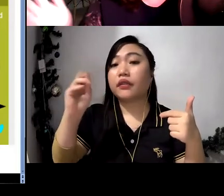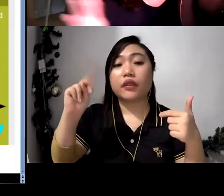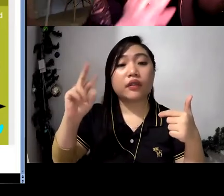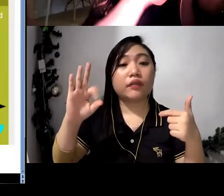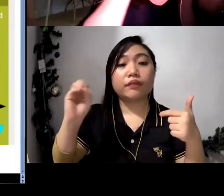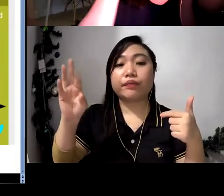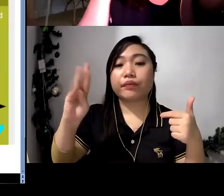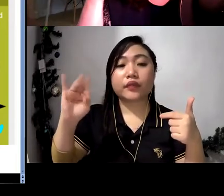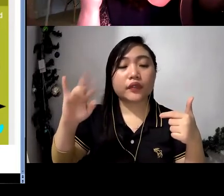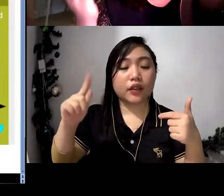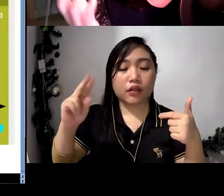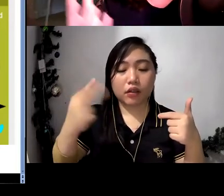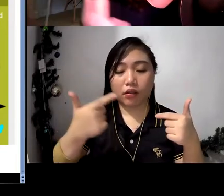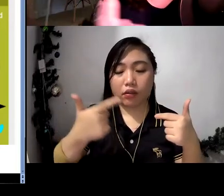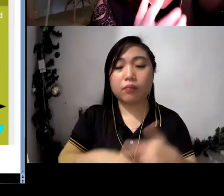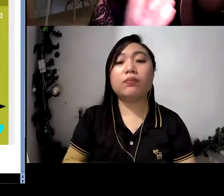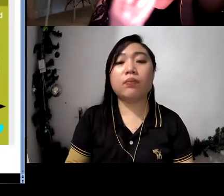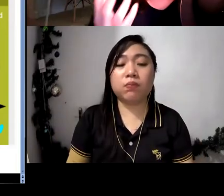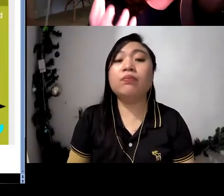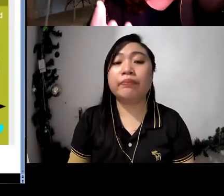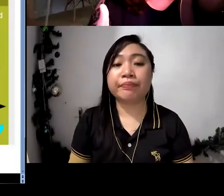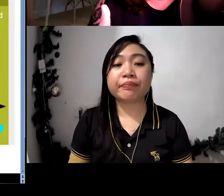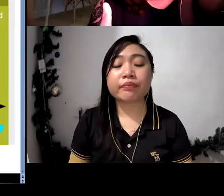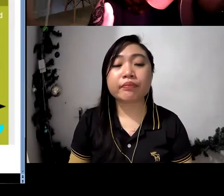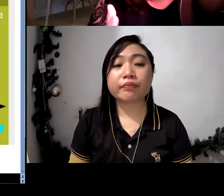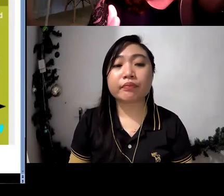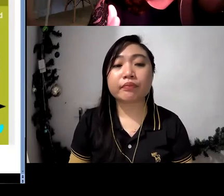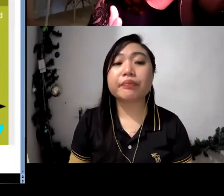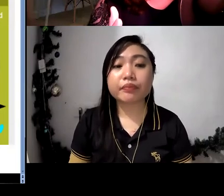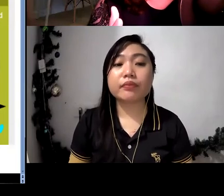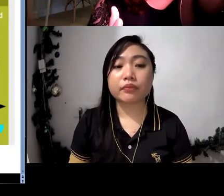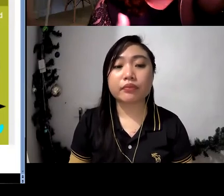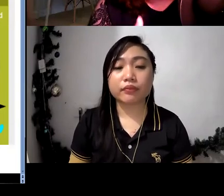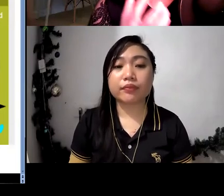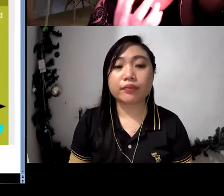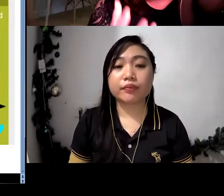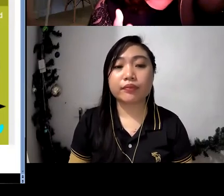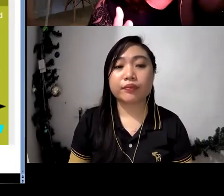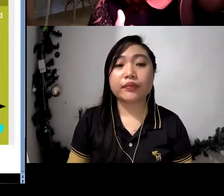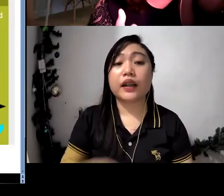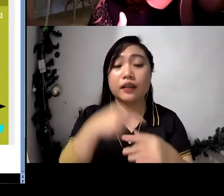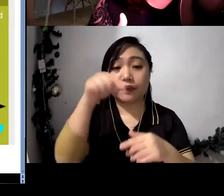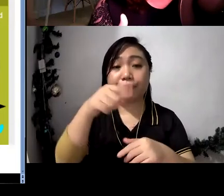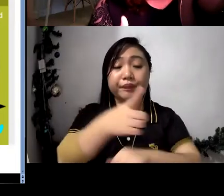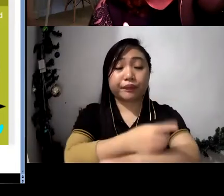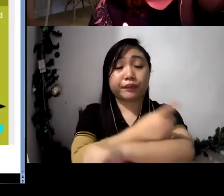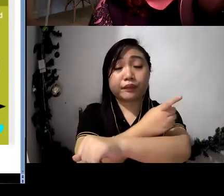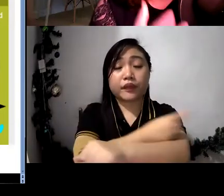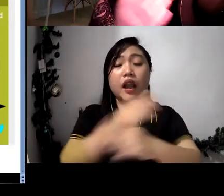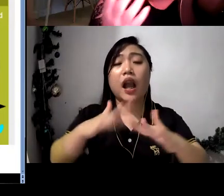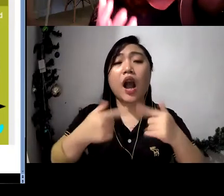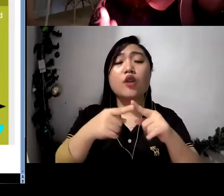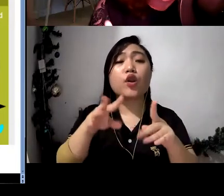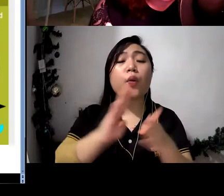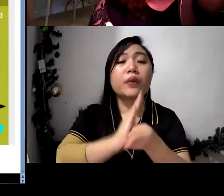binary, ganun yung evolution ngayon, eh, ng paano tayo mas maging inclusive. Kasi meron nga tayong, whether